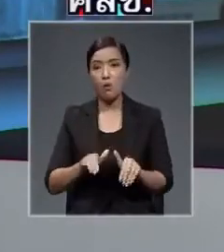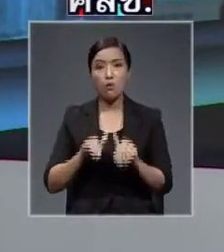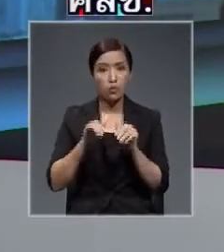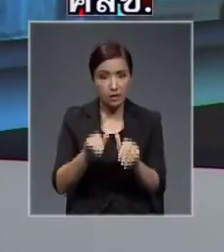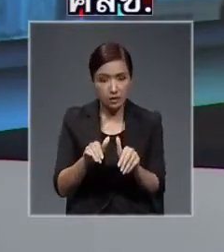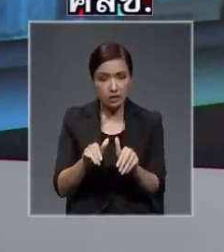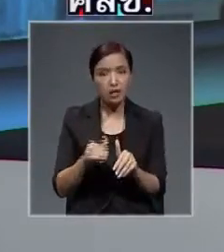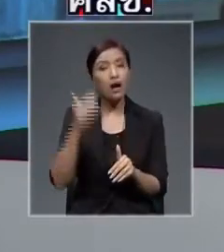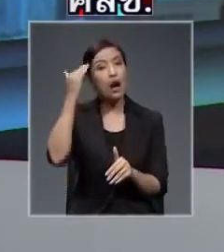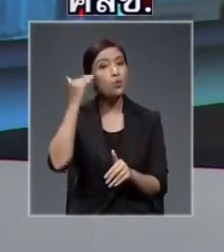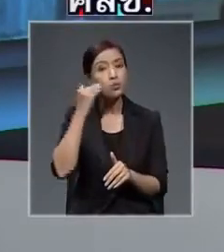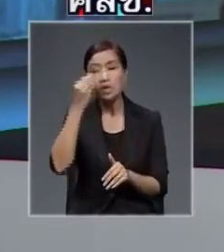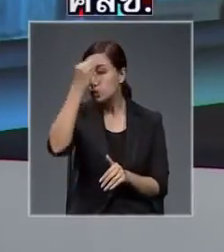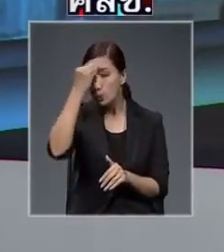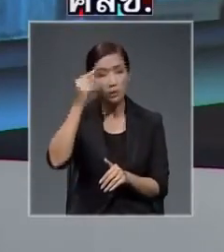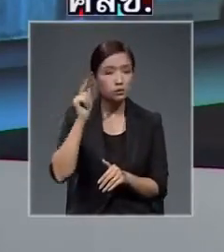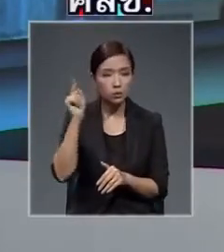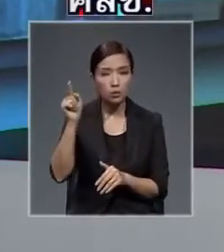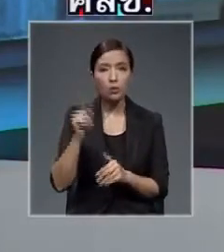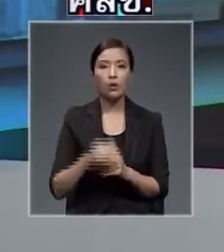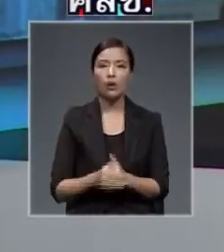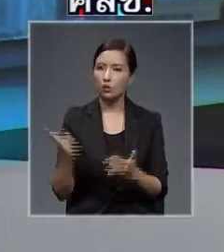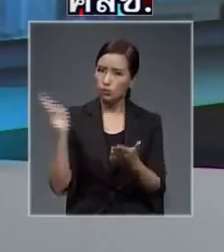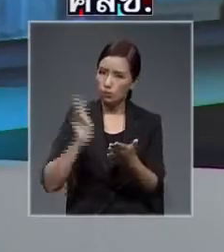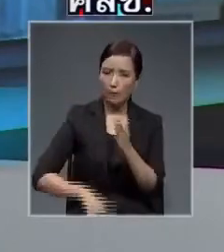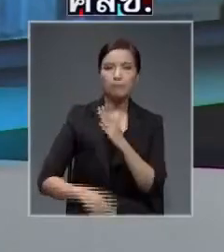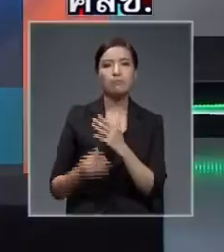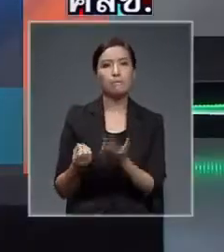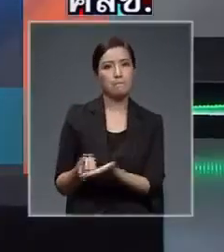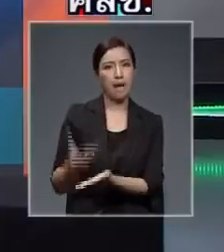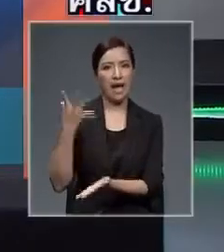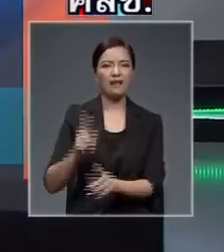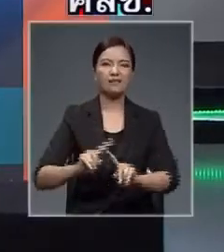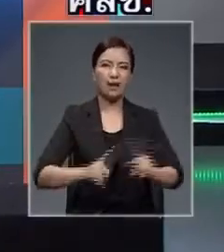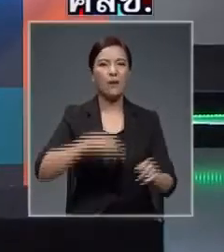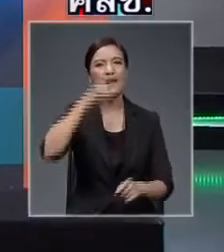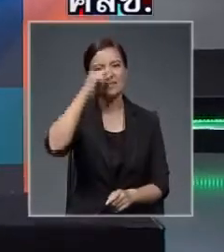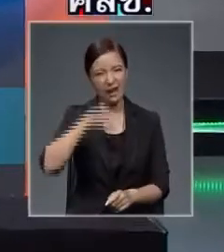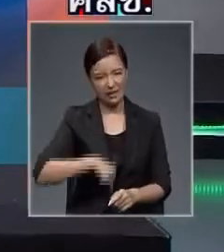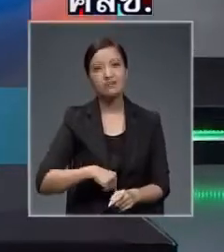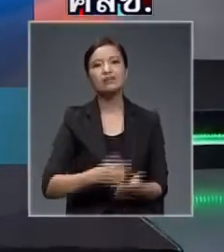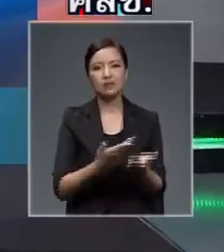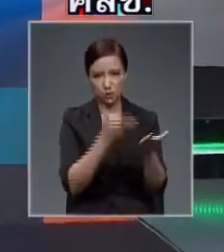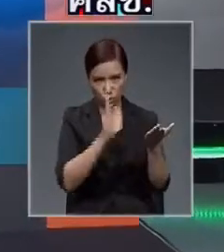นะคะเกาหลีญี่ปุ่นนะคะโทษเราเนี่ยต่ำกว่านะคะเพราะฉะนั้น